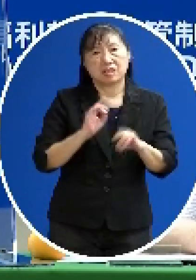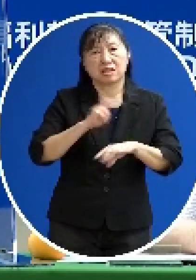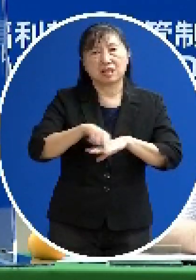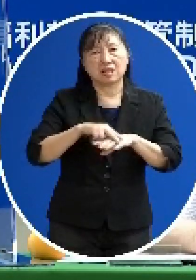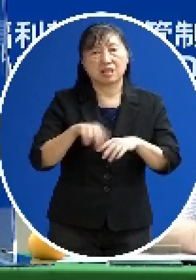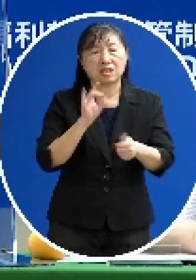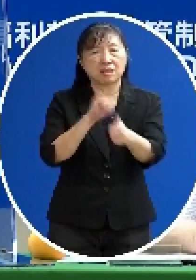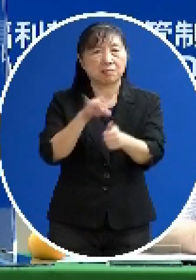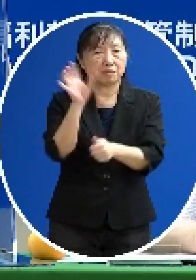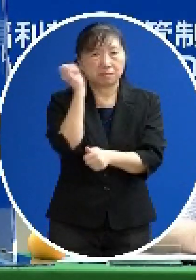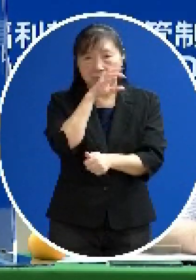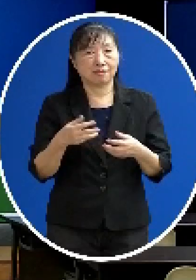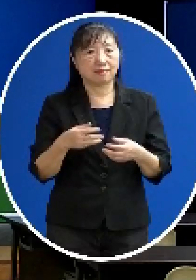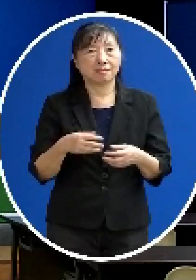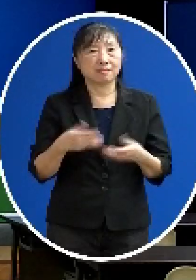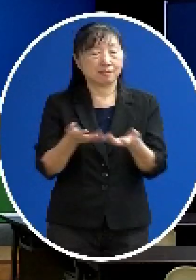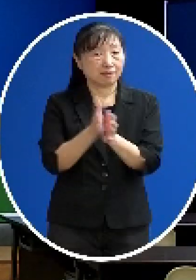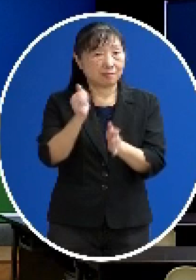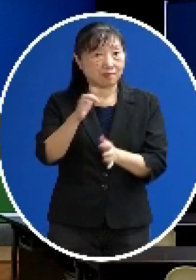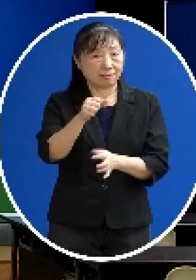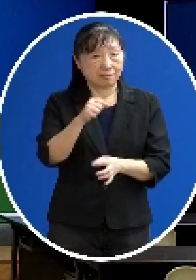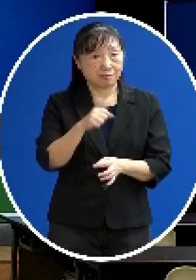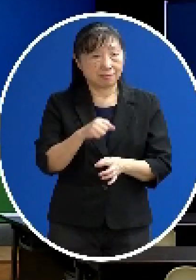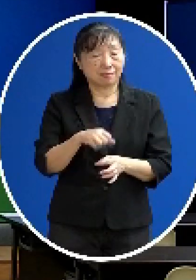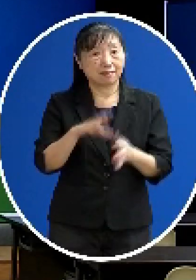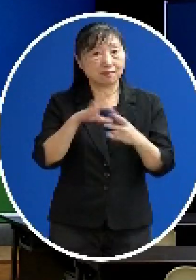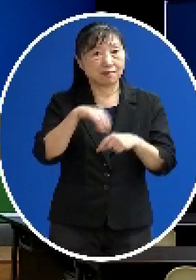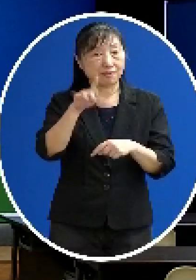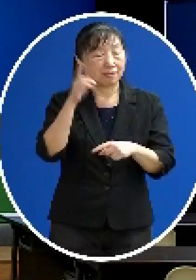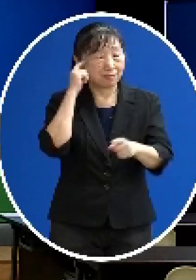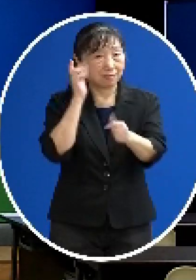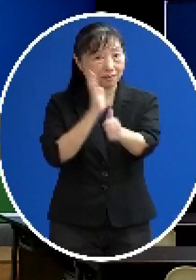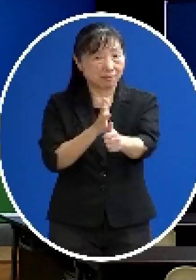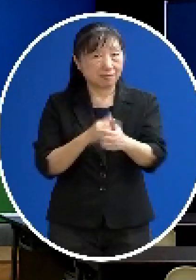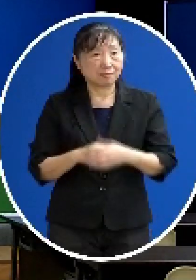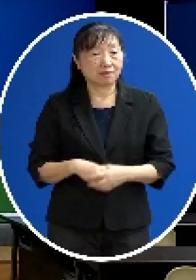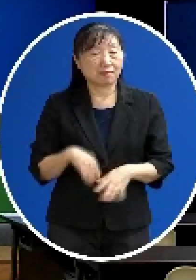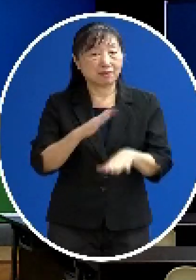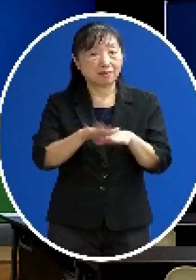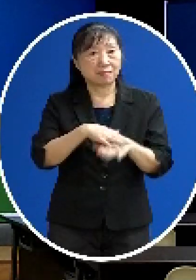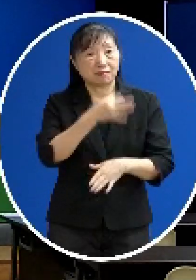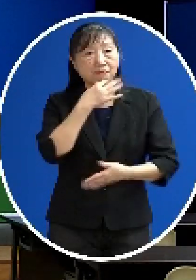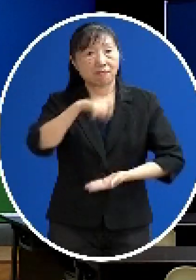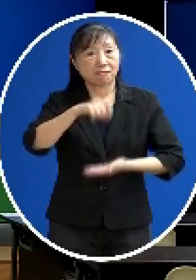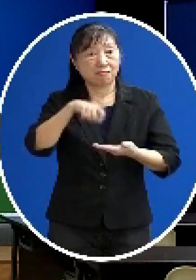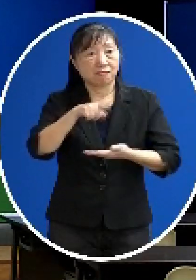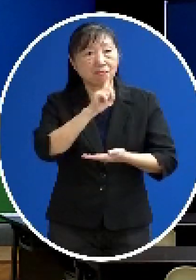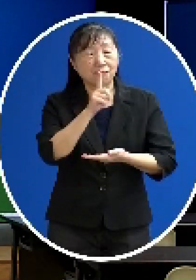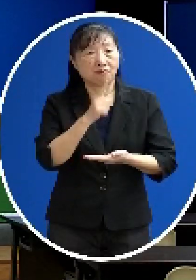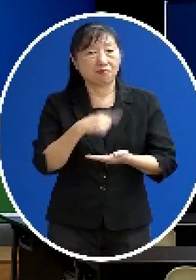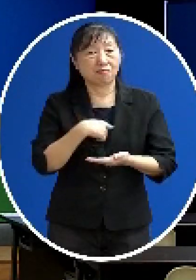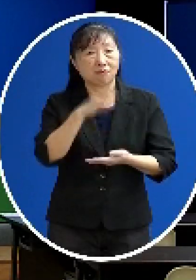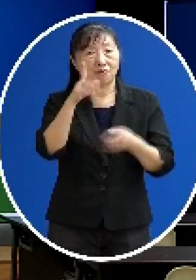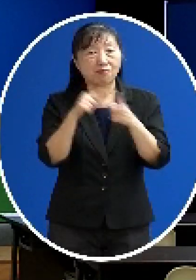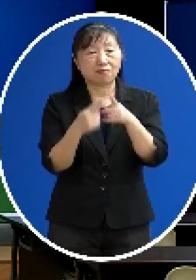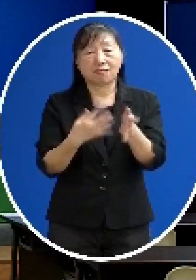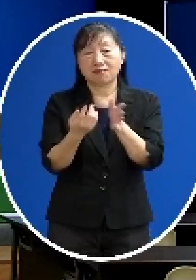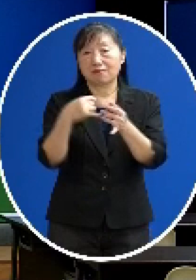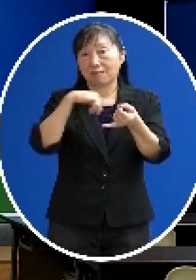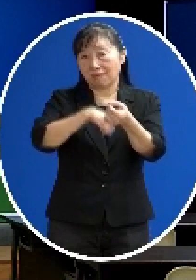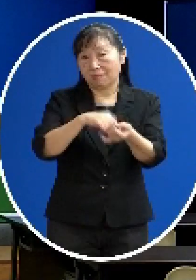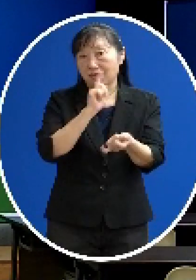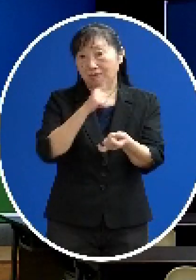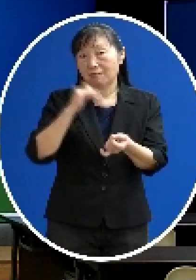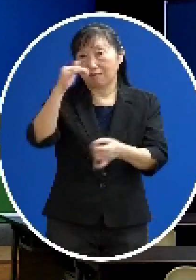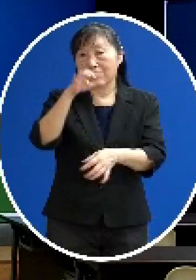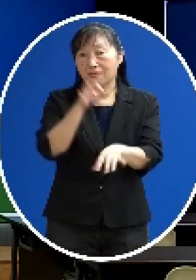事情，这样是不好哈。 因为明年就要打高端了嘛，那想问一下说会不会担心说会有这个爽约率的问题？因为其实像过去